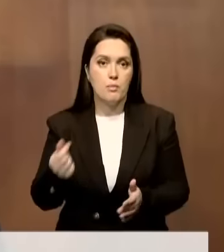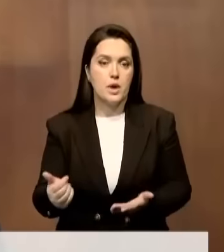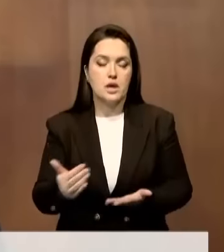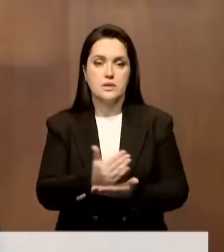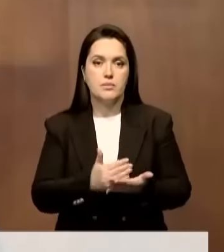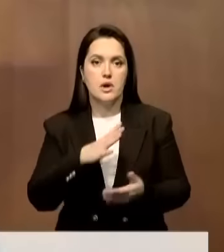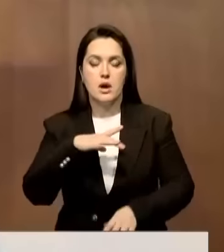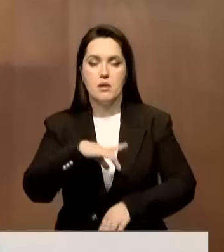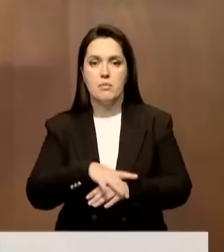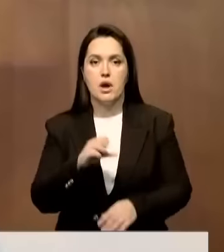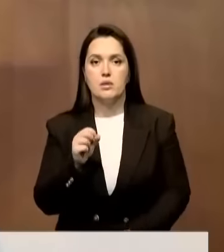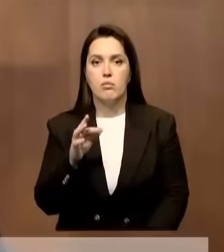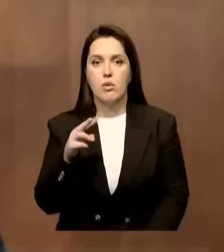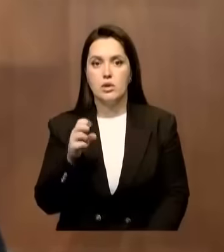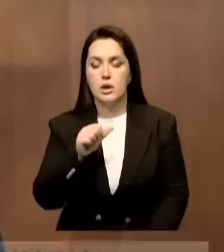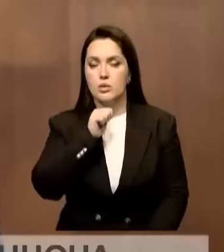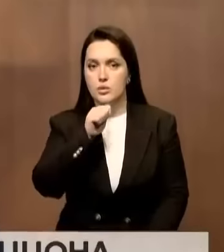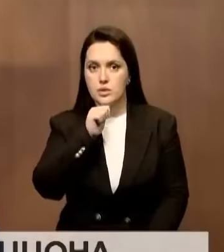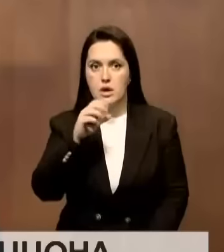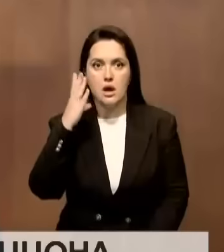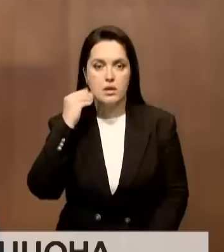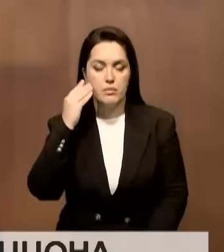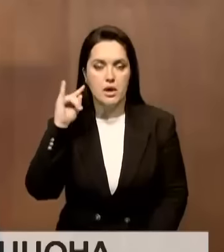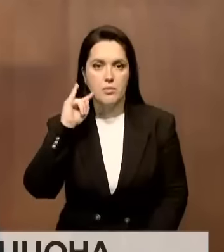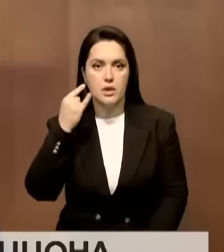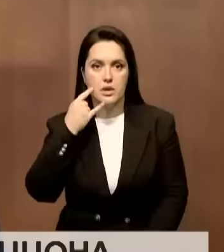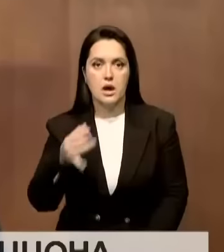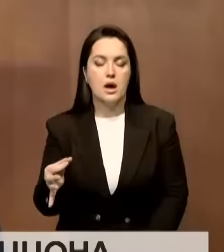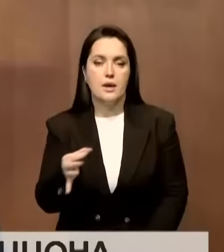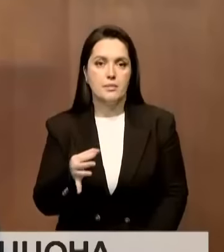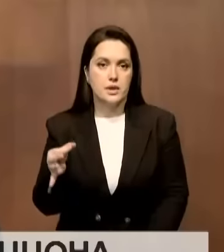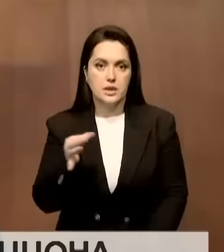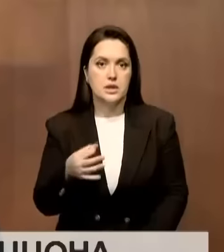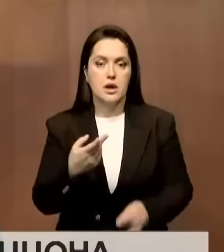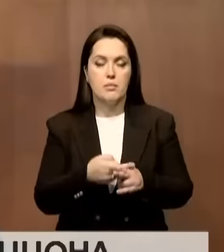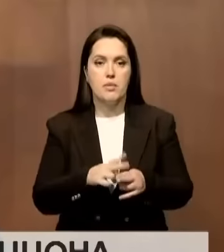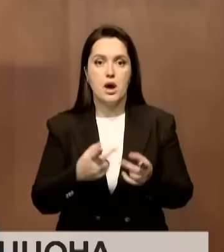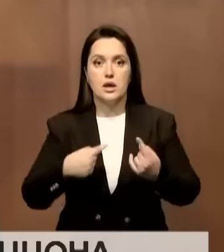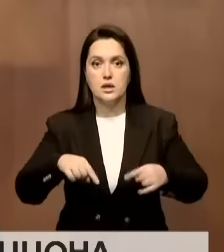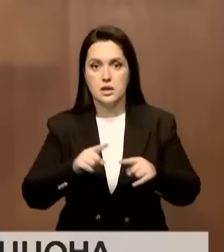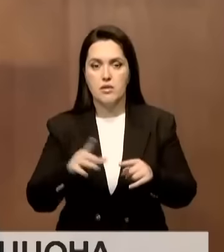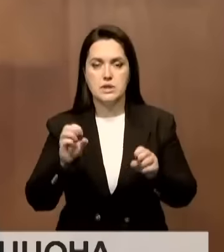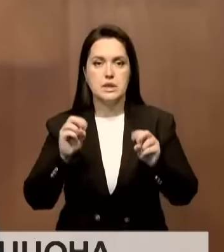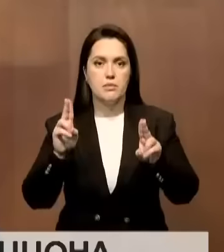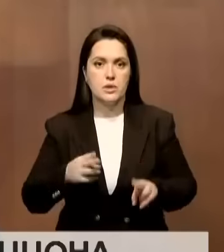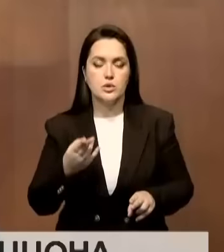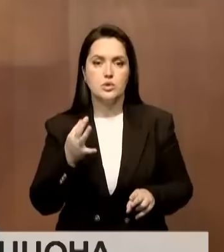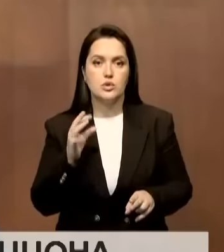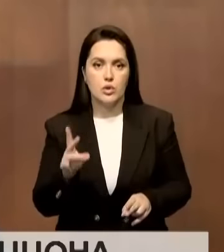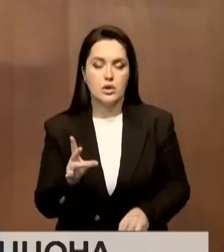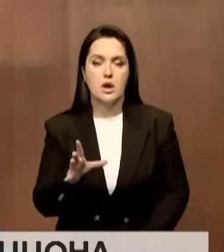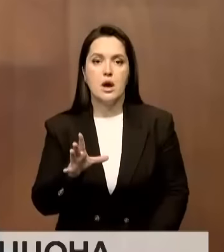выявлены в Акмолинской, Костанайской, Алматинской, Павлодарской областях. Кроме того, агентством во всех спеццонах страны